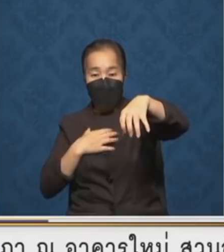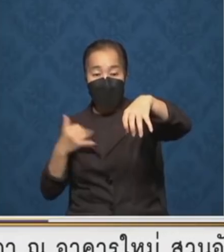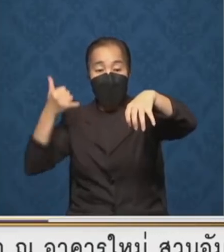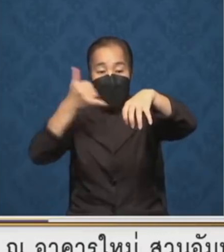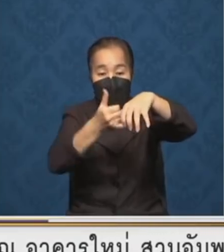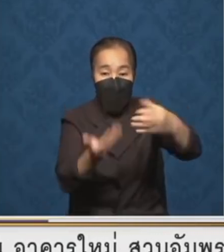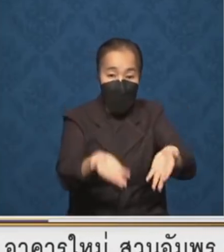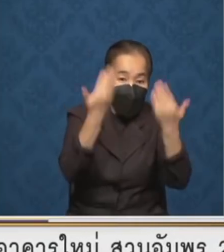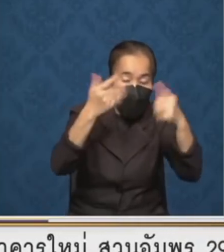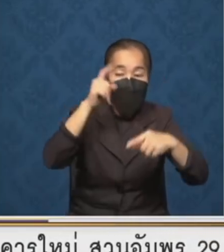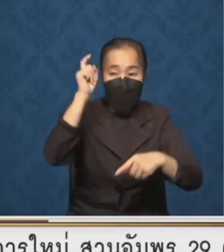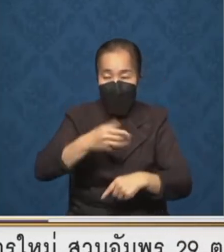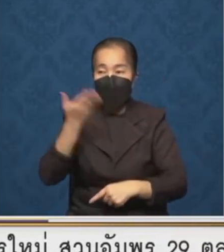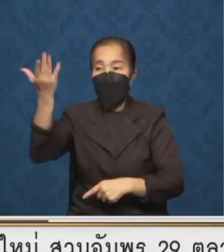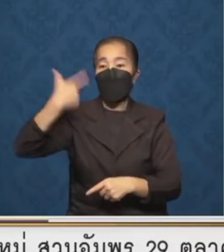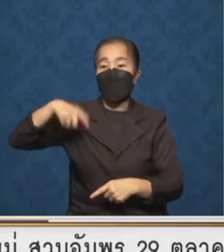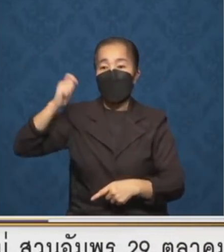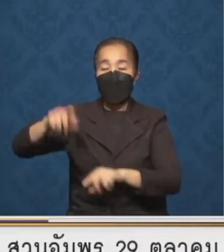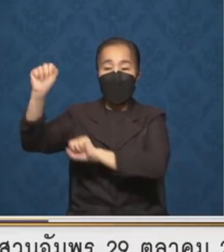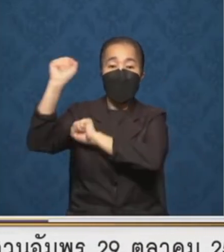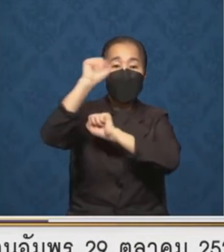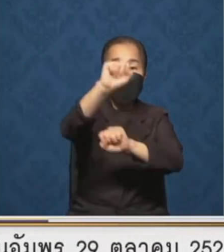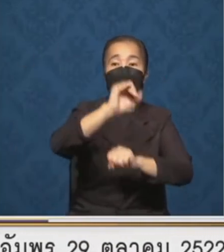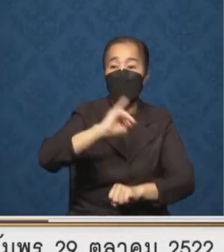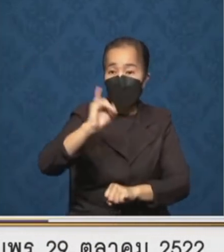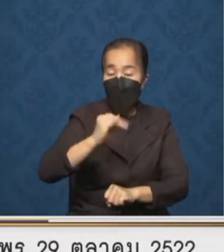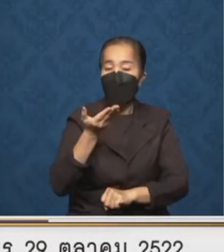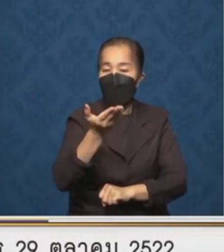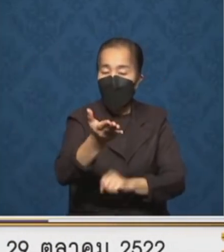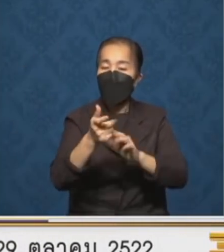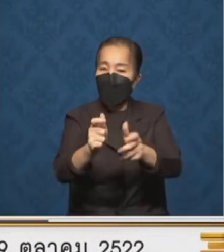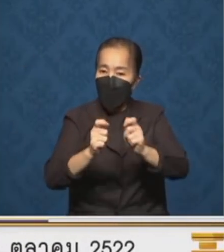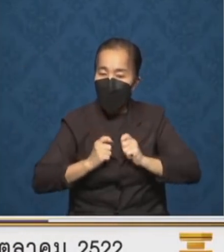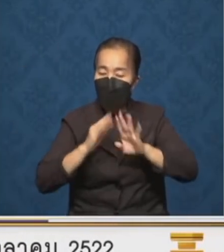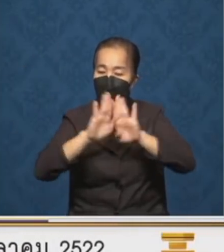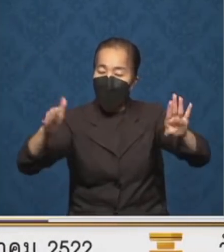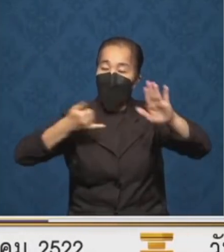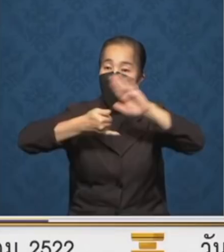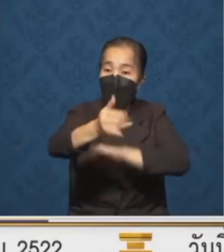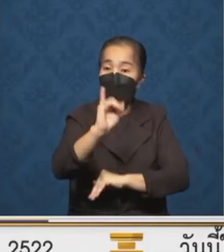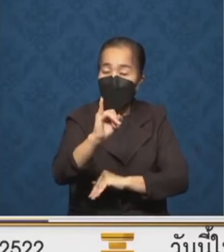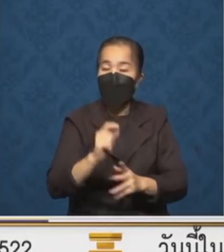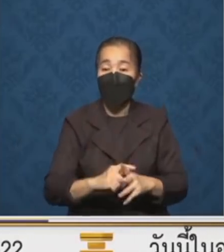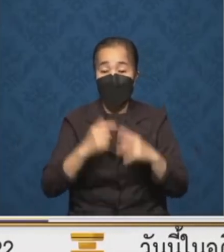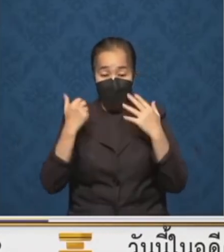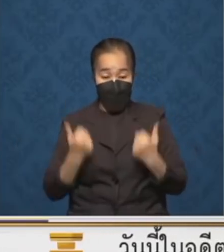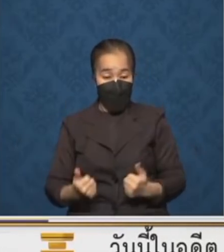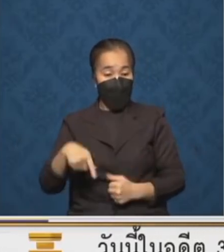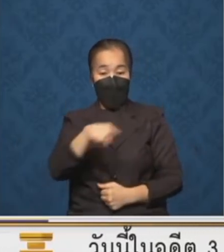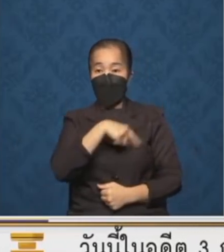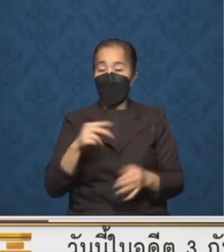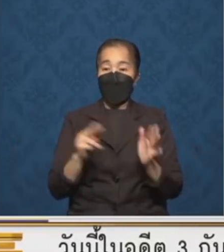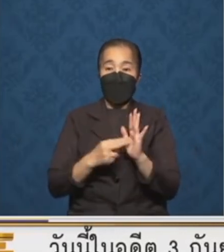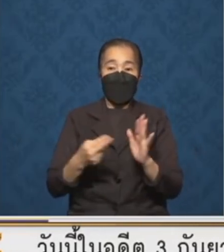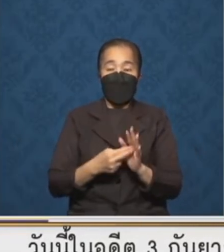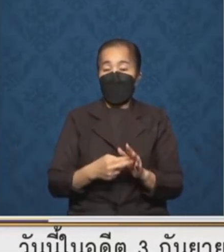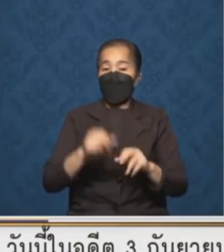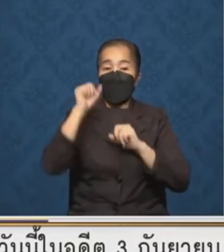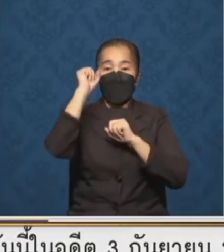กาศฉบับนี้เนี่ยนะครับขยายอำนาจให้เจ้าหน้าที่เดินเข้าบ้านเราไปเปิดตู้เซฟได้เลยครับโดยไม่ต้องมีหมายศาล